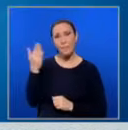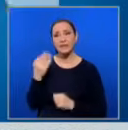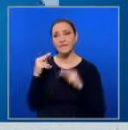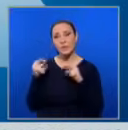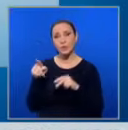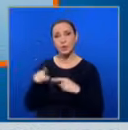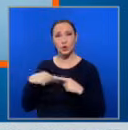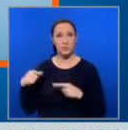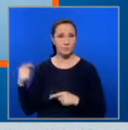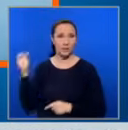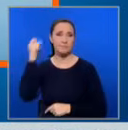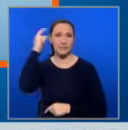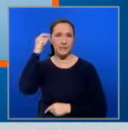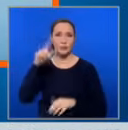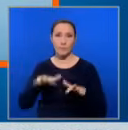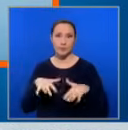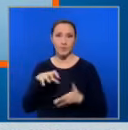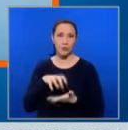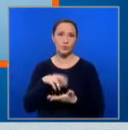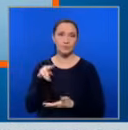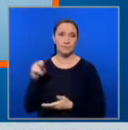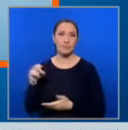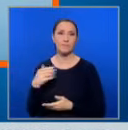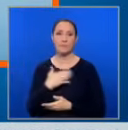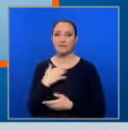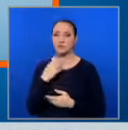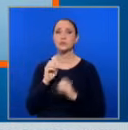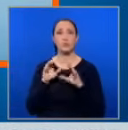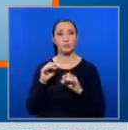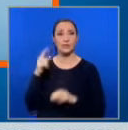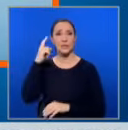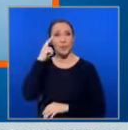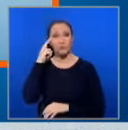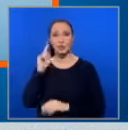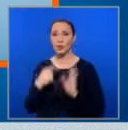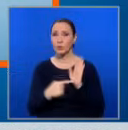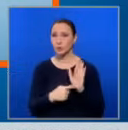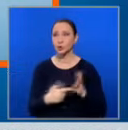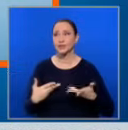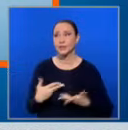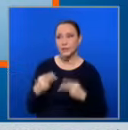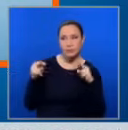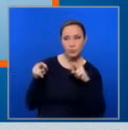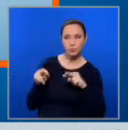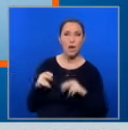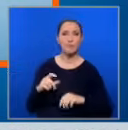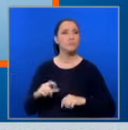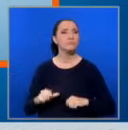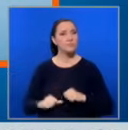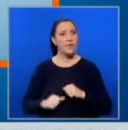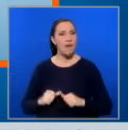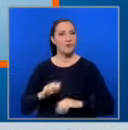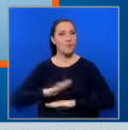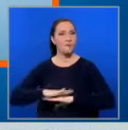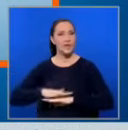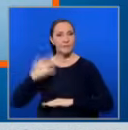процес. Председателя на парламентарната група на ДПС Делян Пеевски оповести становище, в което посочи, че с интерес наблюдава нервното поведение на